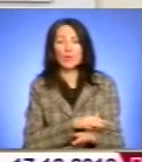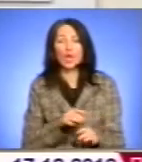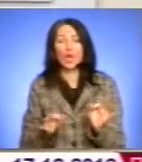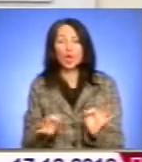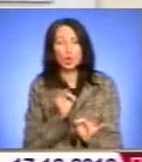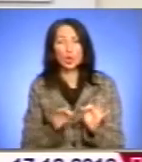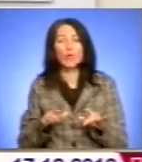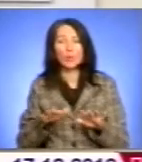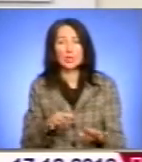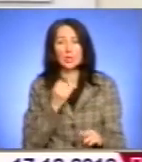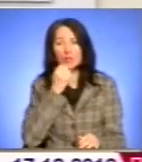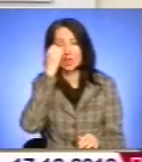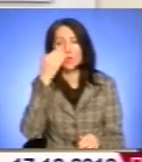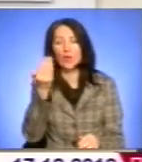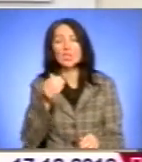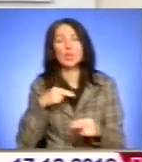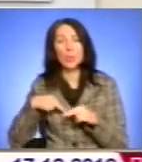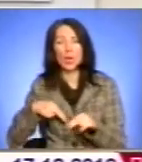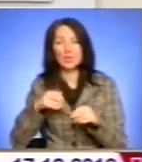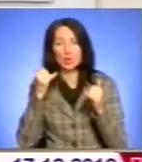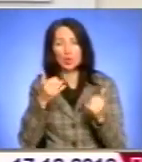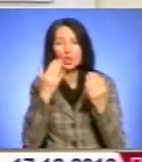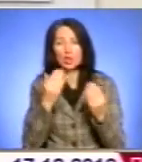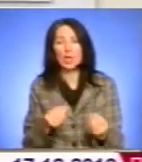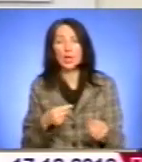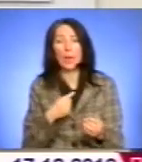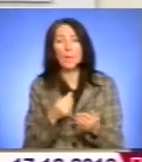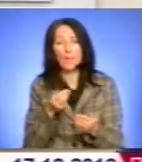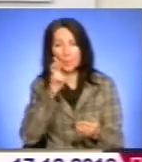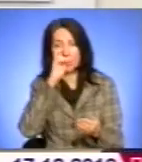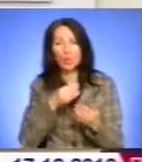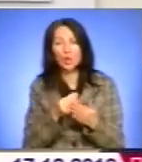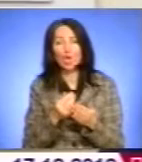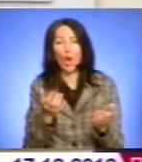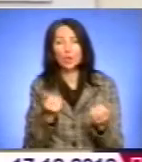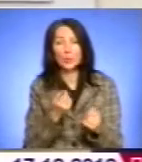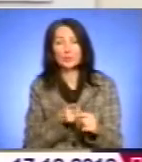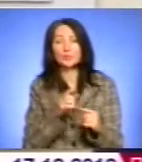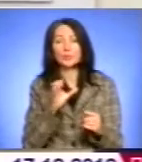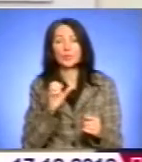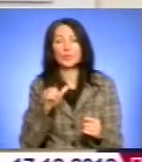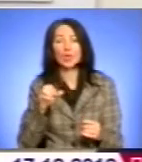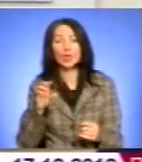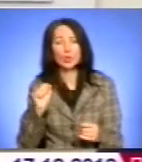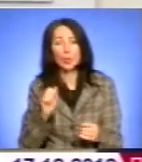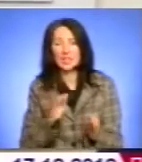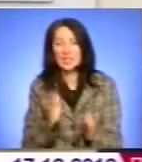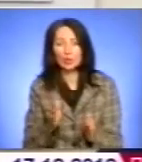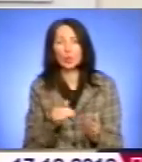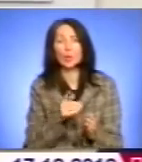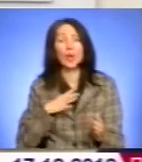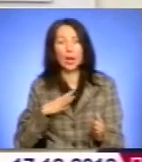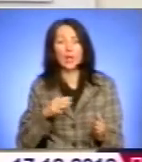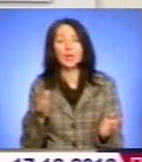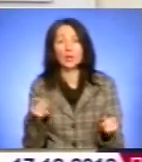завдяки вашій праці на сьогоднішній день і бюджет отримує, можливо, не ті суми, на які ми сподівалися, але все ж ми працюємо